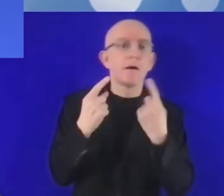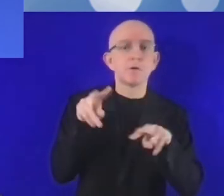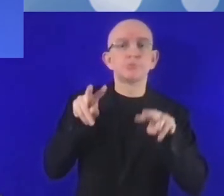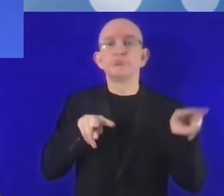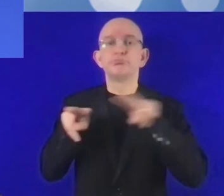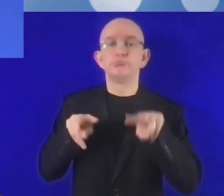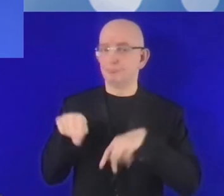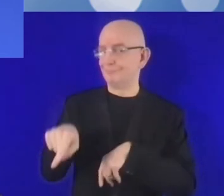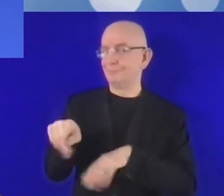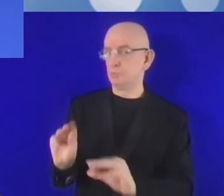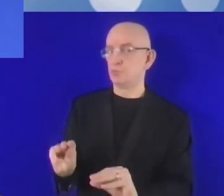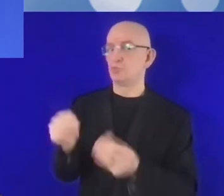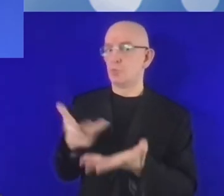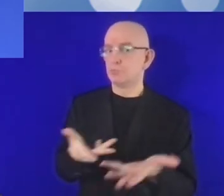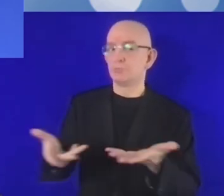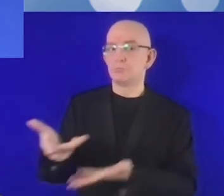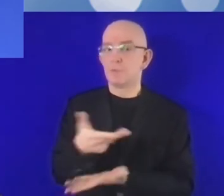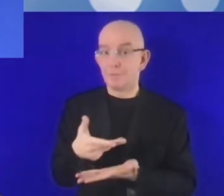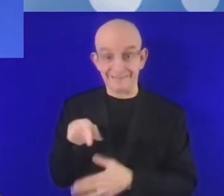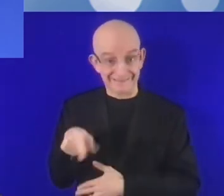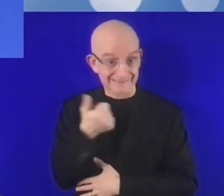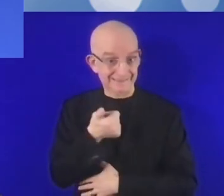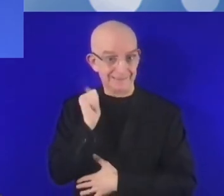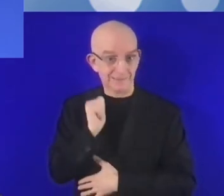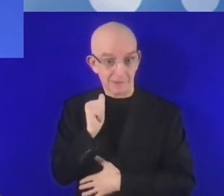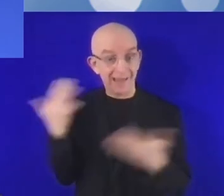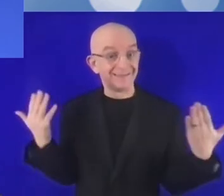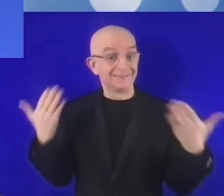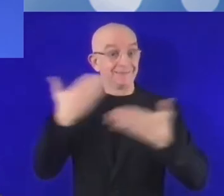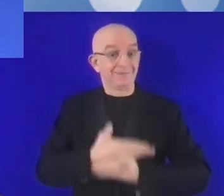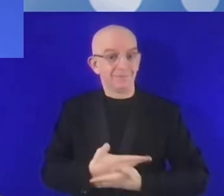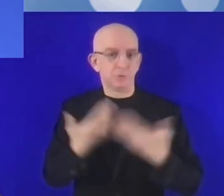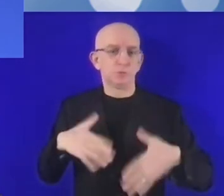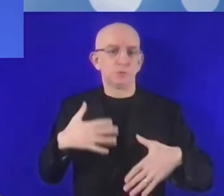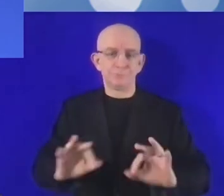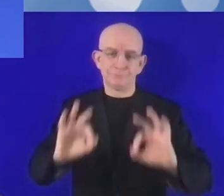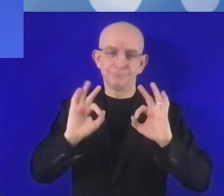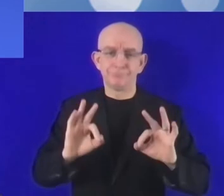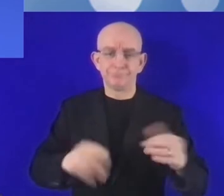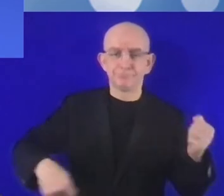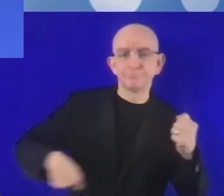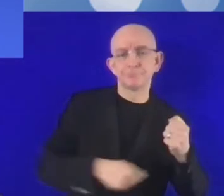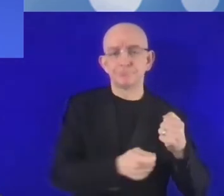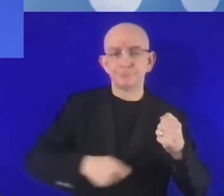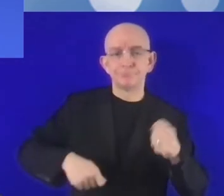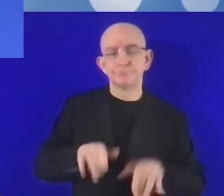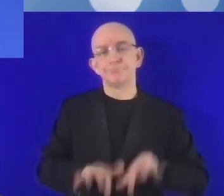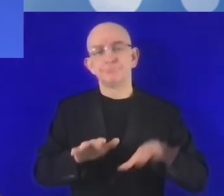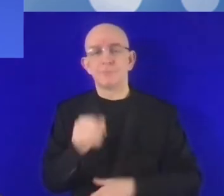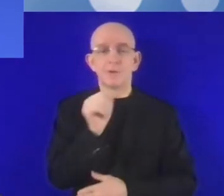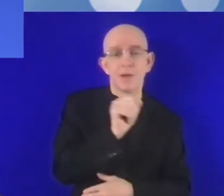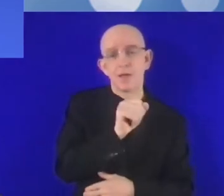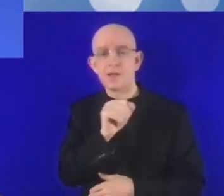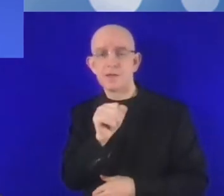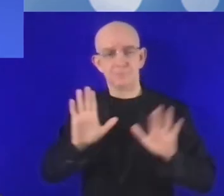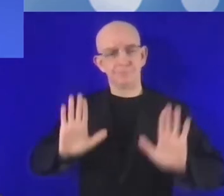concert hier soir. J'espère que certains d'entre vous ont pu y assister. Des interprétations très, très,